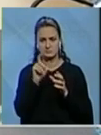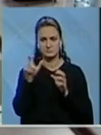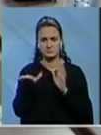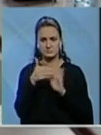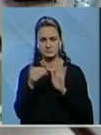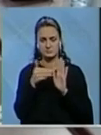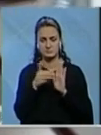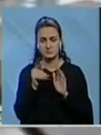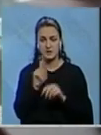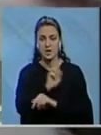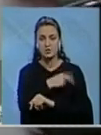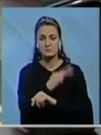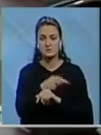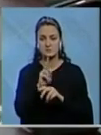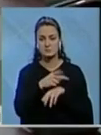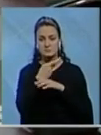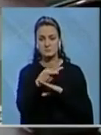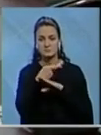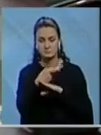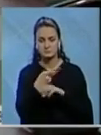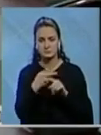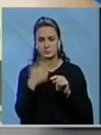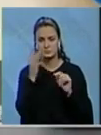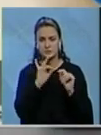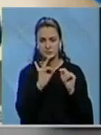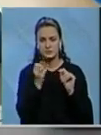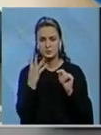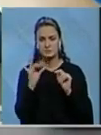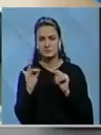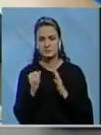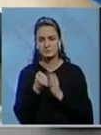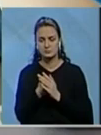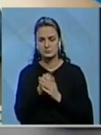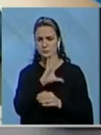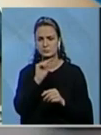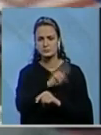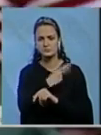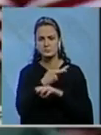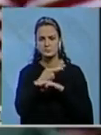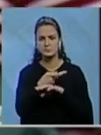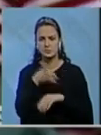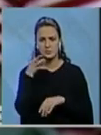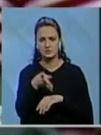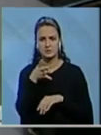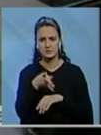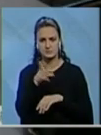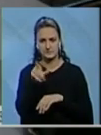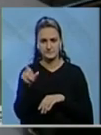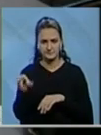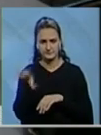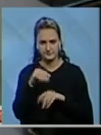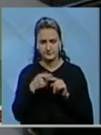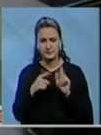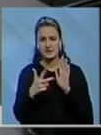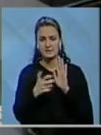რაც შეეხება ჰოსპიტალიზაციის მაჩვენებლებს, 5 იანვრიდან 14 იანვრის ჩათვლით სულ ჰოსპიტალიზებული იყო 4000-მდე პაციენტი,